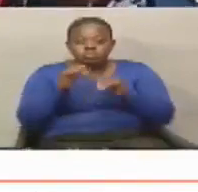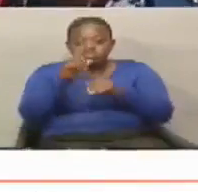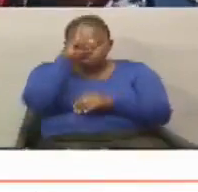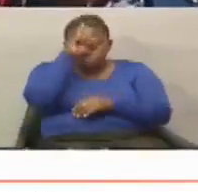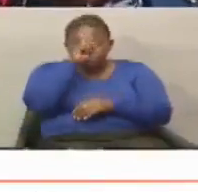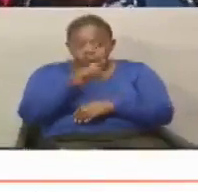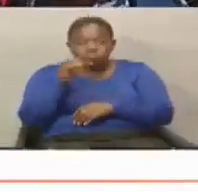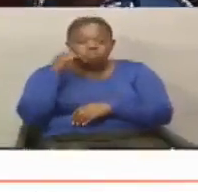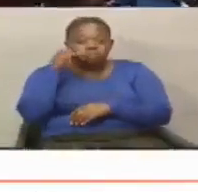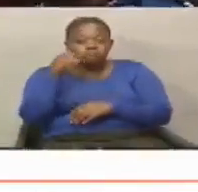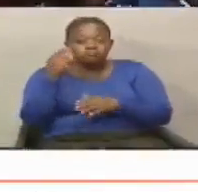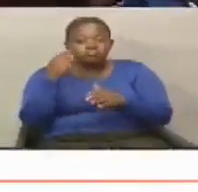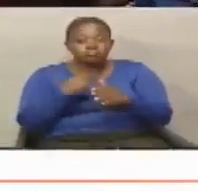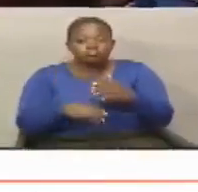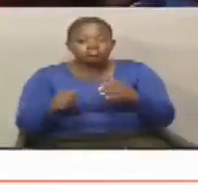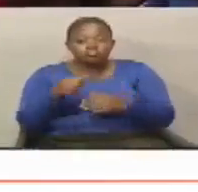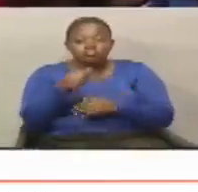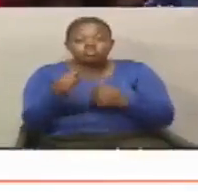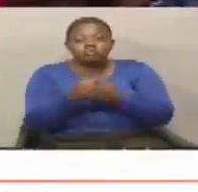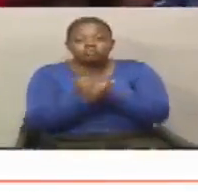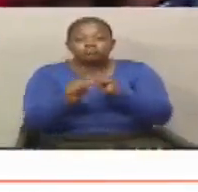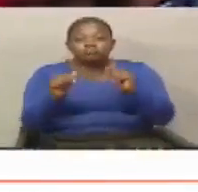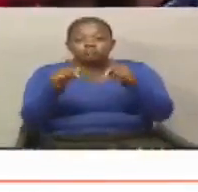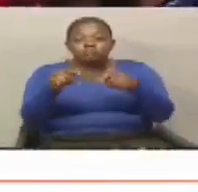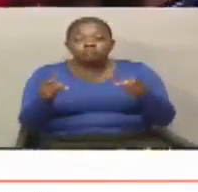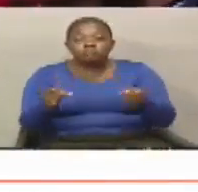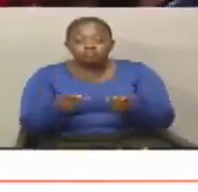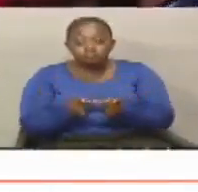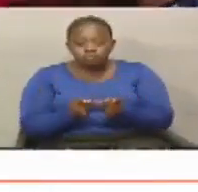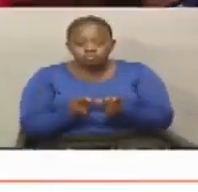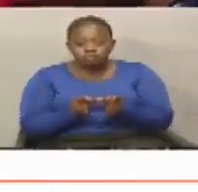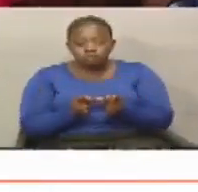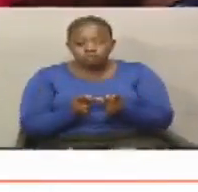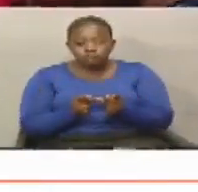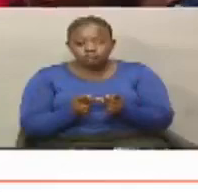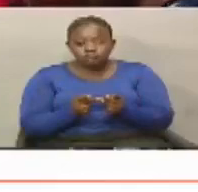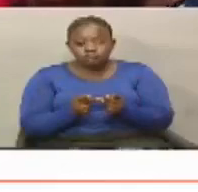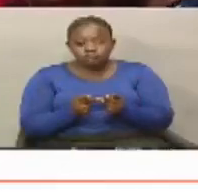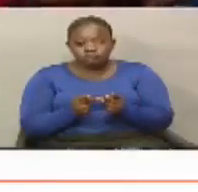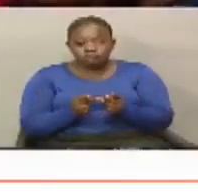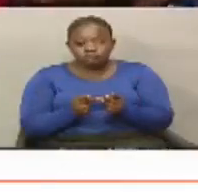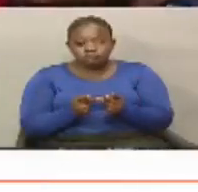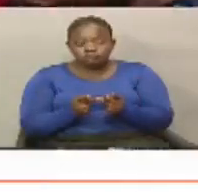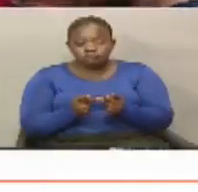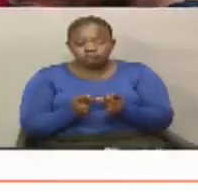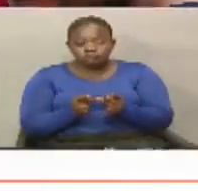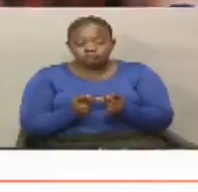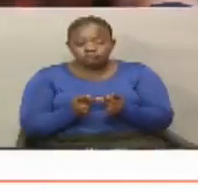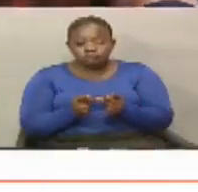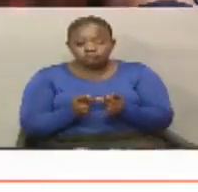ankubira essimu n'angamba mulamu tutaase wano, ne nkwatawo. Eyo mbitegeera.